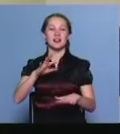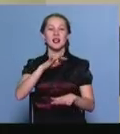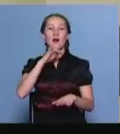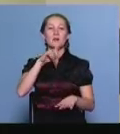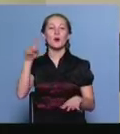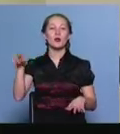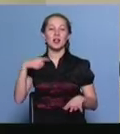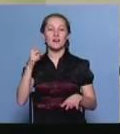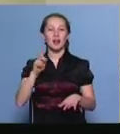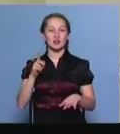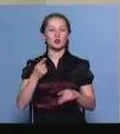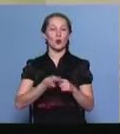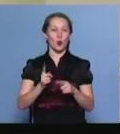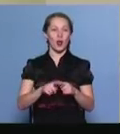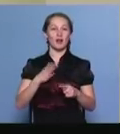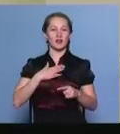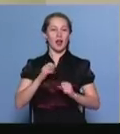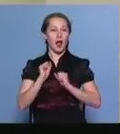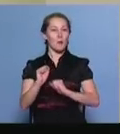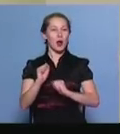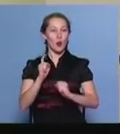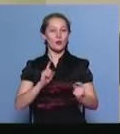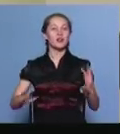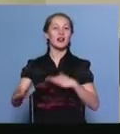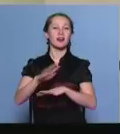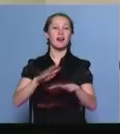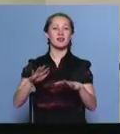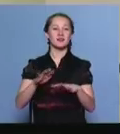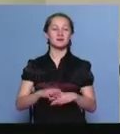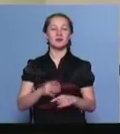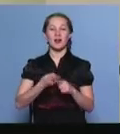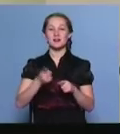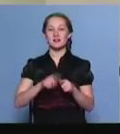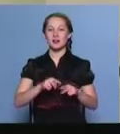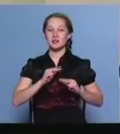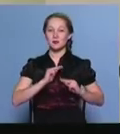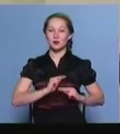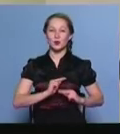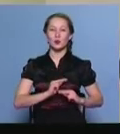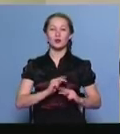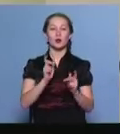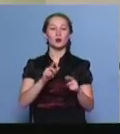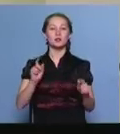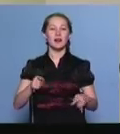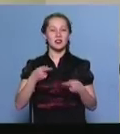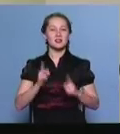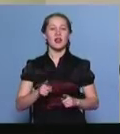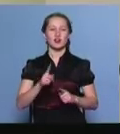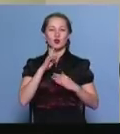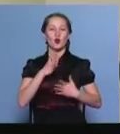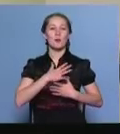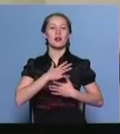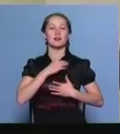говорят, ее надежным оборонным краем. За этим труд многих поколений людей, настоящих патриотов своей малой